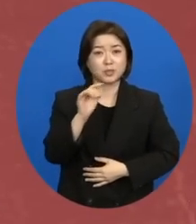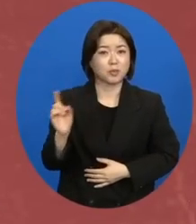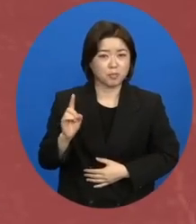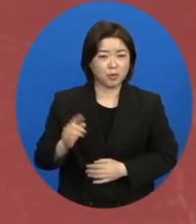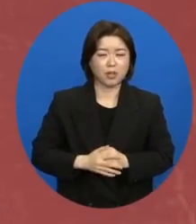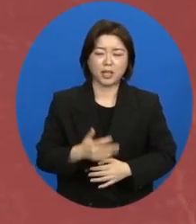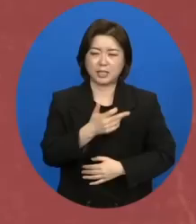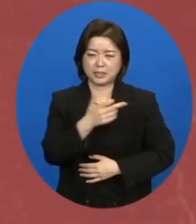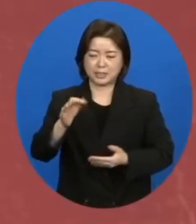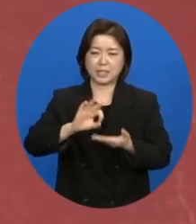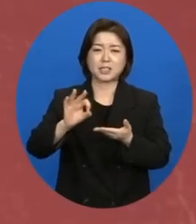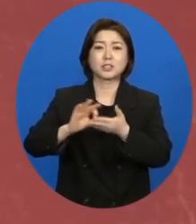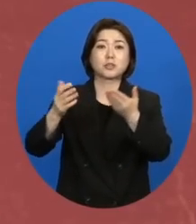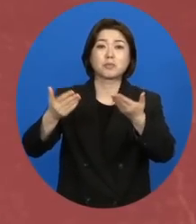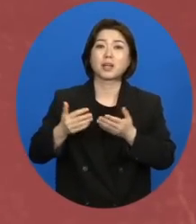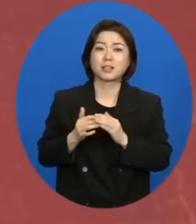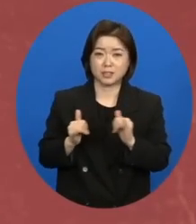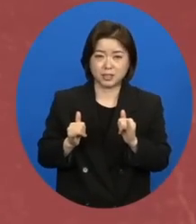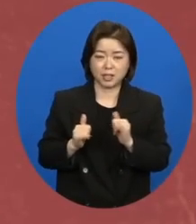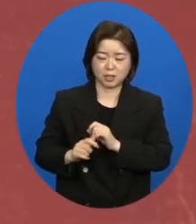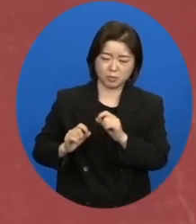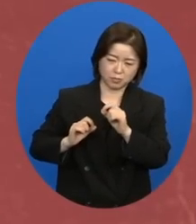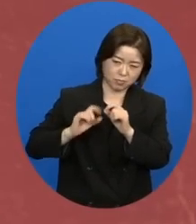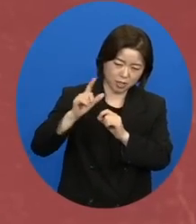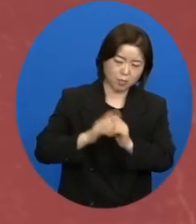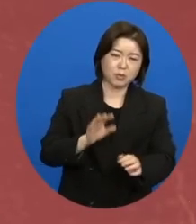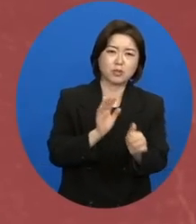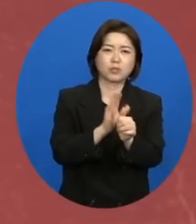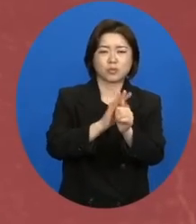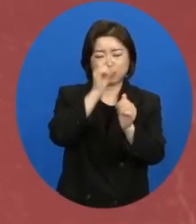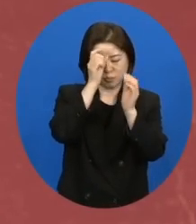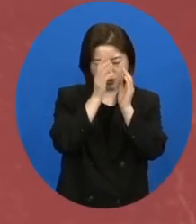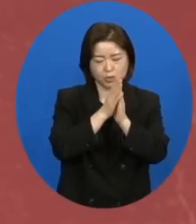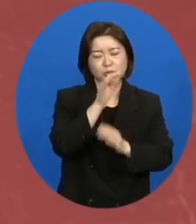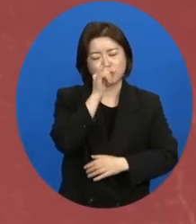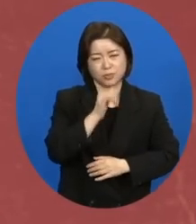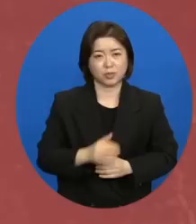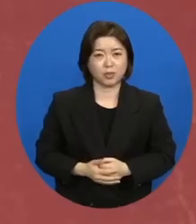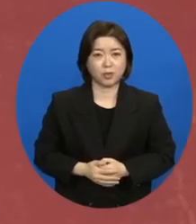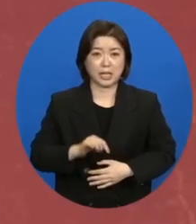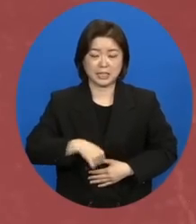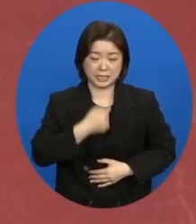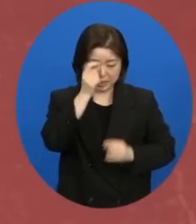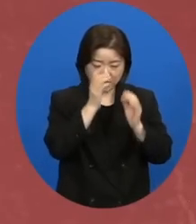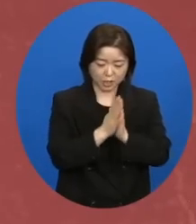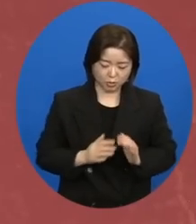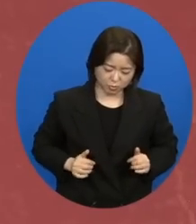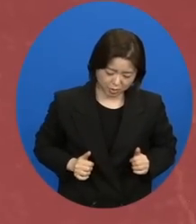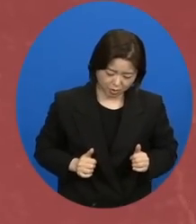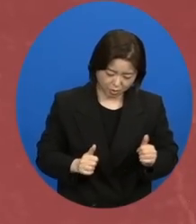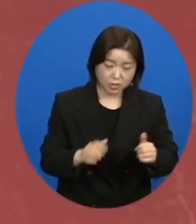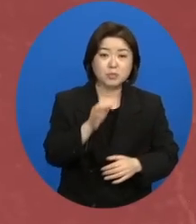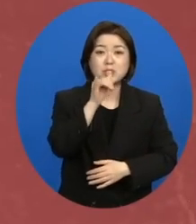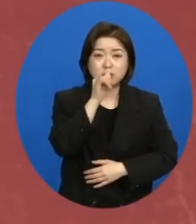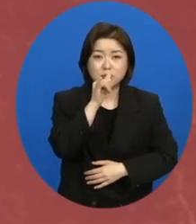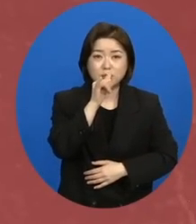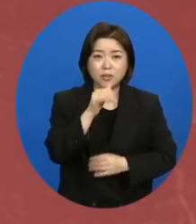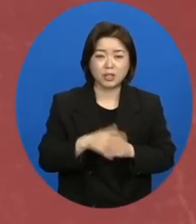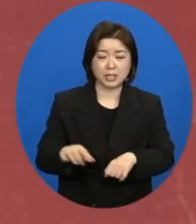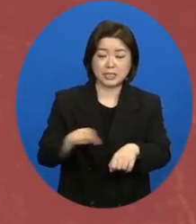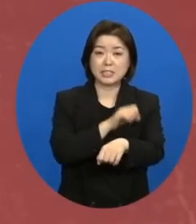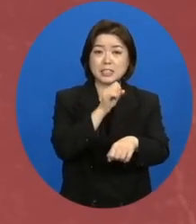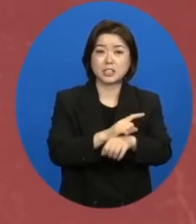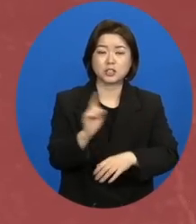크게 쓰임받은 사람들은요 대부분 중보기도해요. 자기 기도도 열심히지만